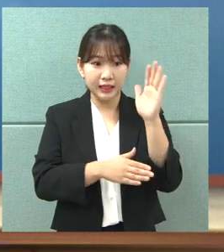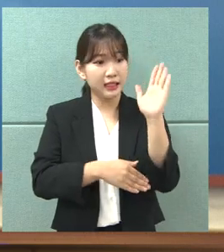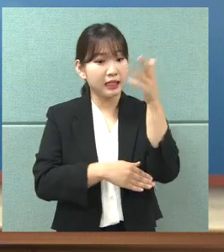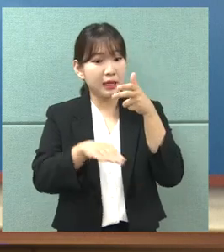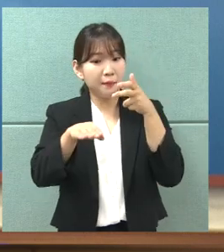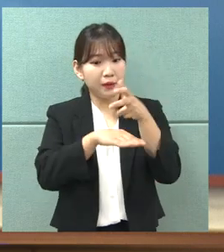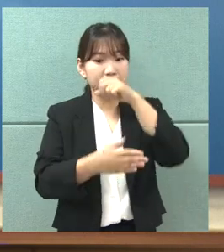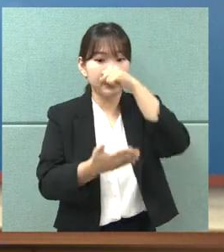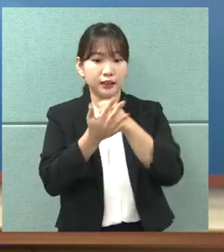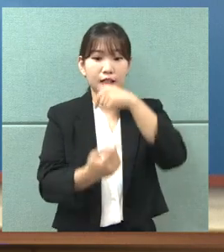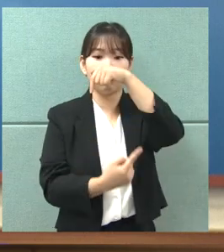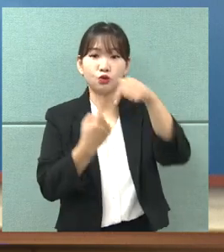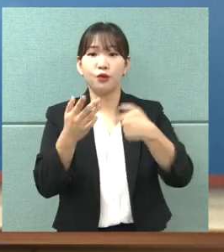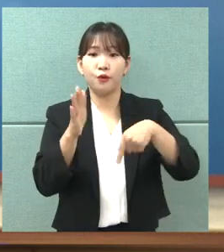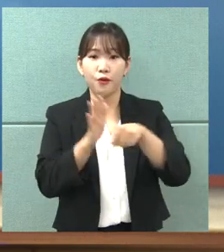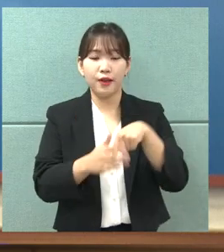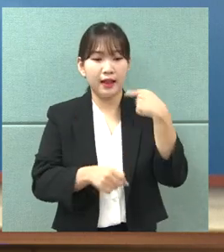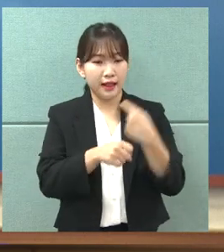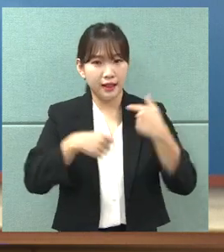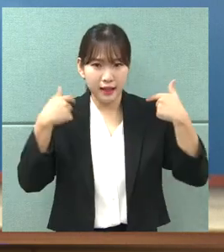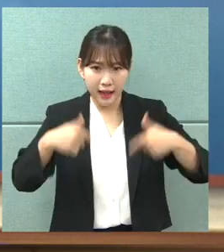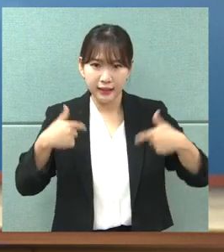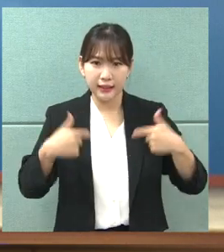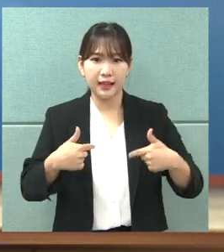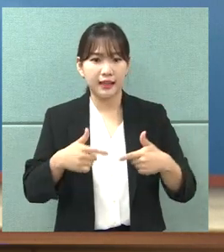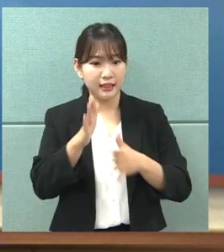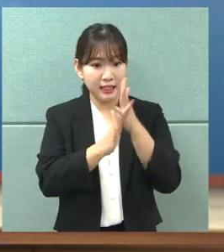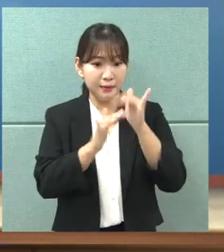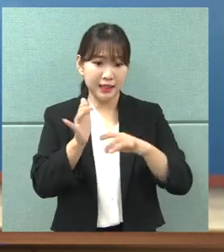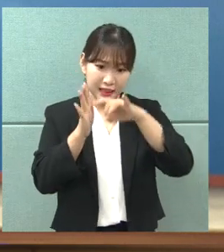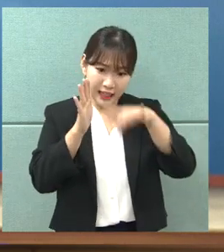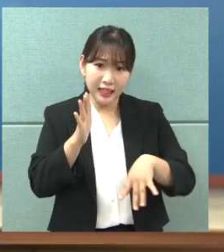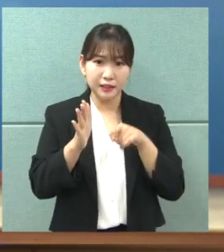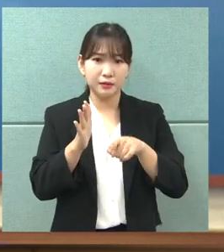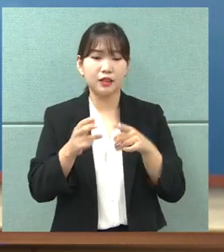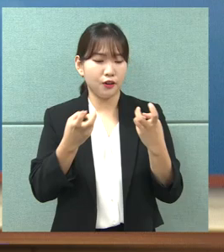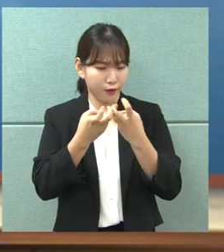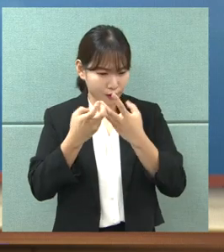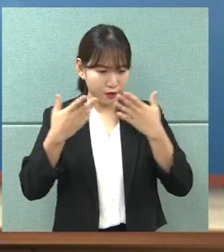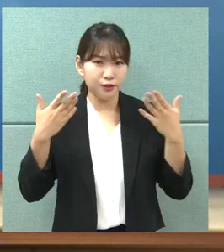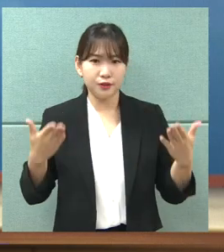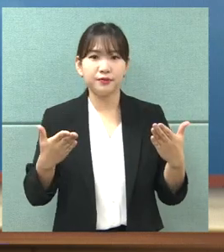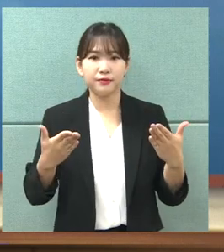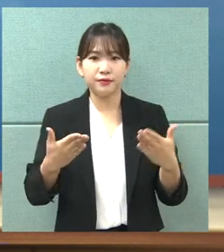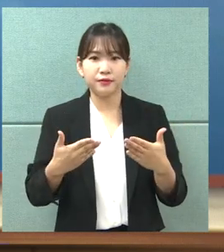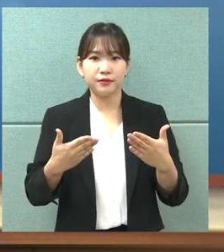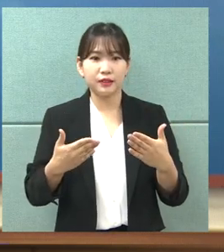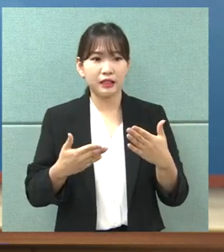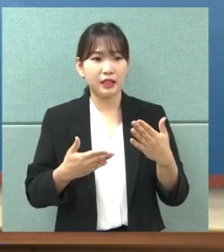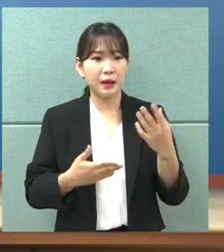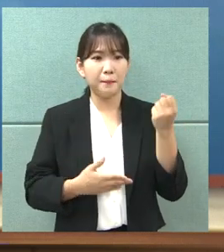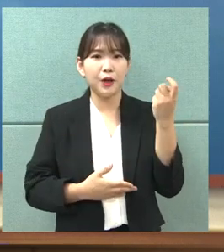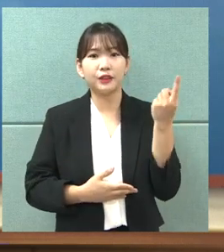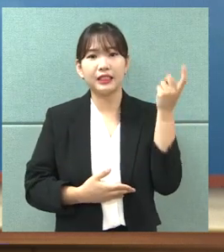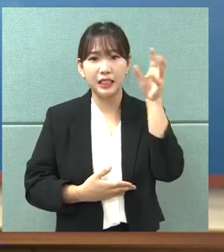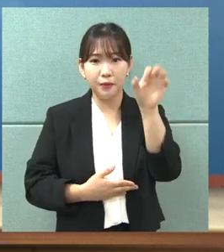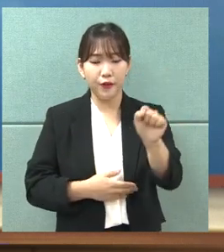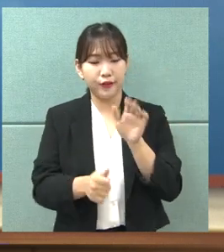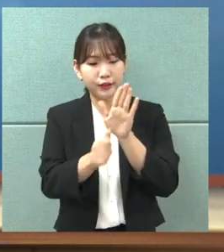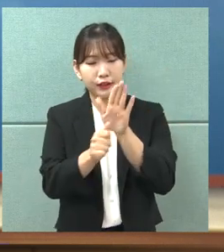정상 운영을 위한 매년 시민 혈세를 부득이하게 수십억씩 지어내고